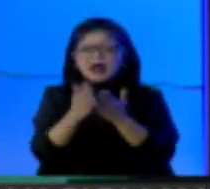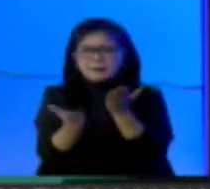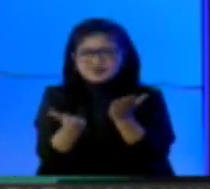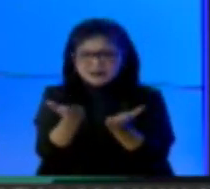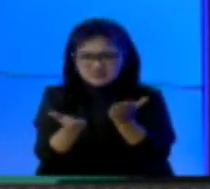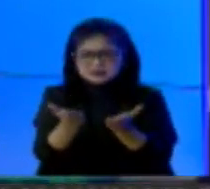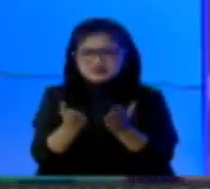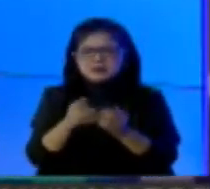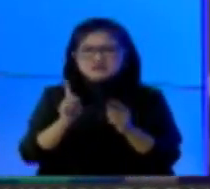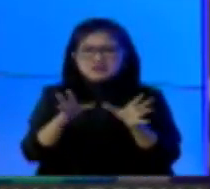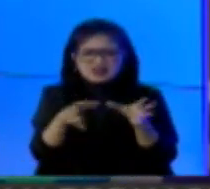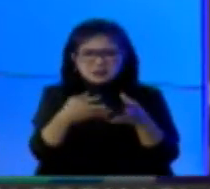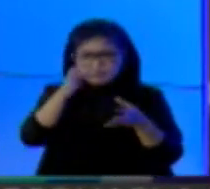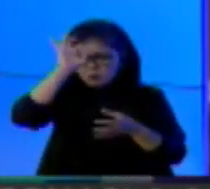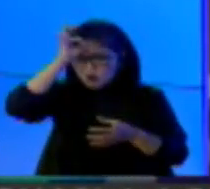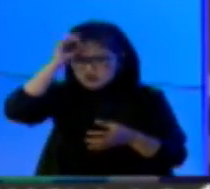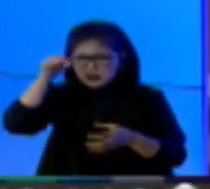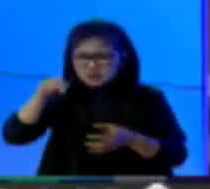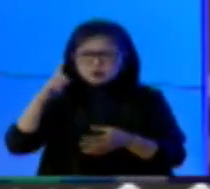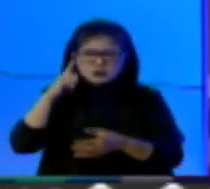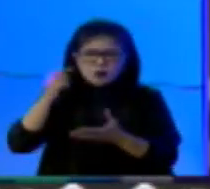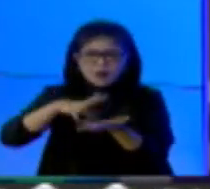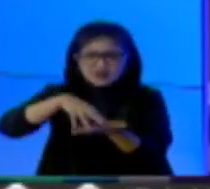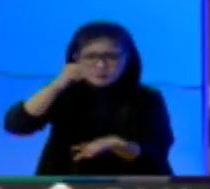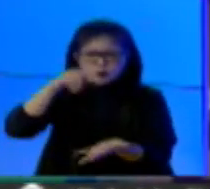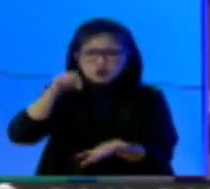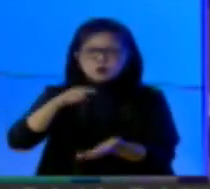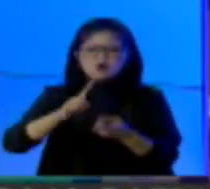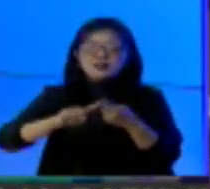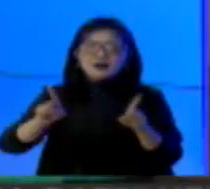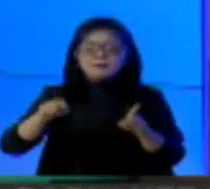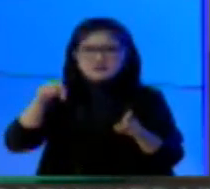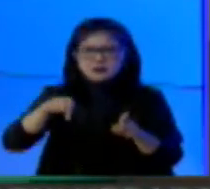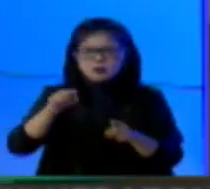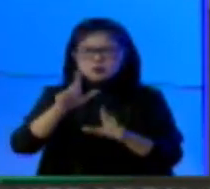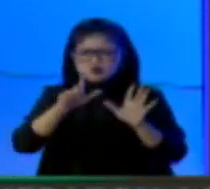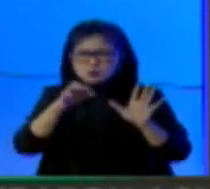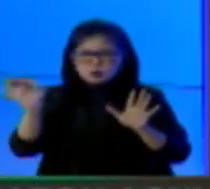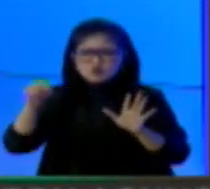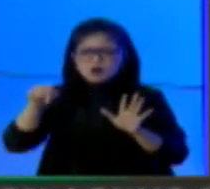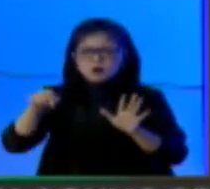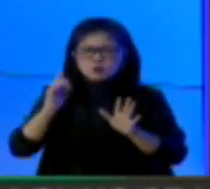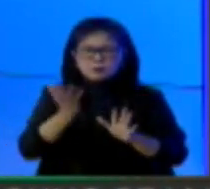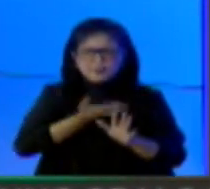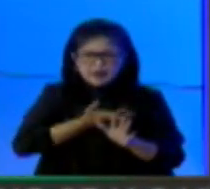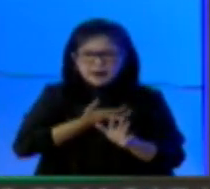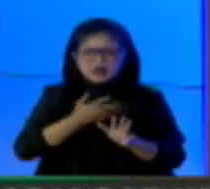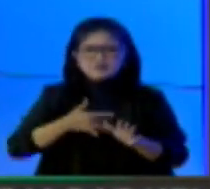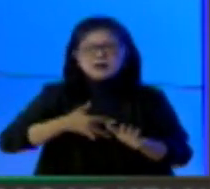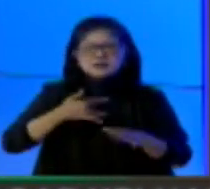tim Reskrim Sus Polda Jatim menyatakan MeMiles adalah investasi ilegal, namun puluhan anggota ini bersikukuh diuntungkan oleh